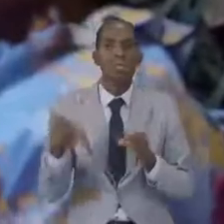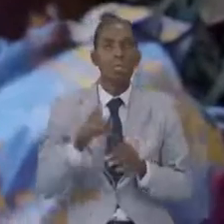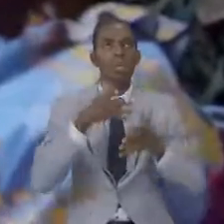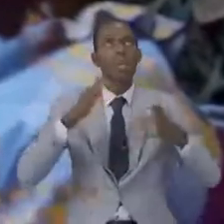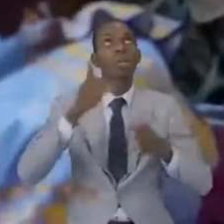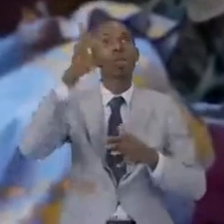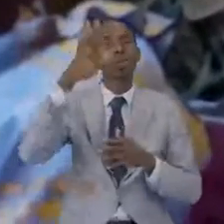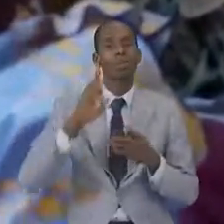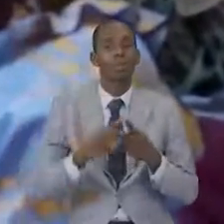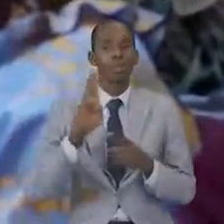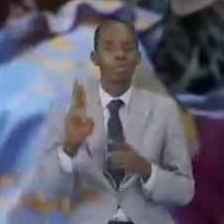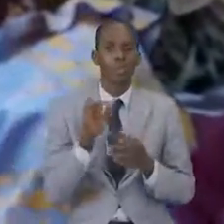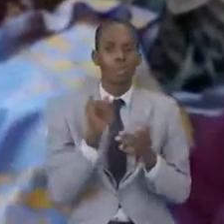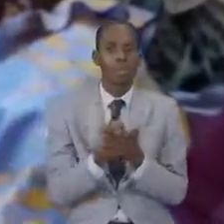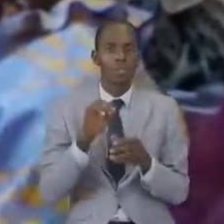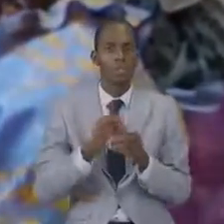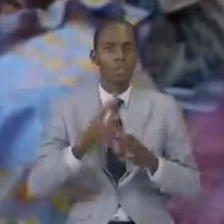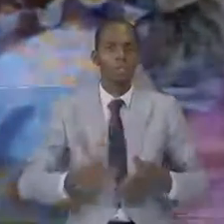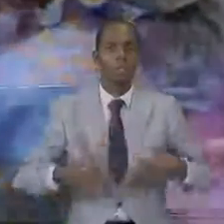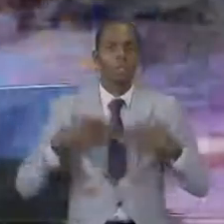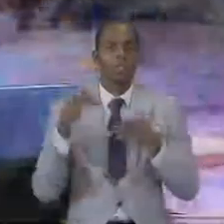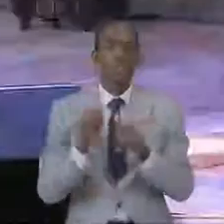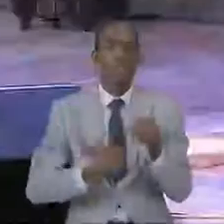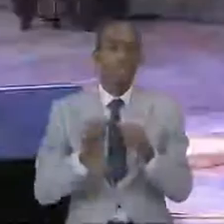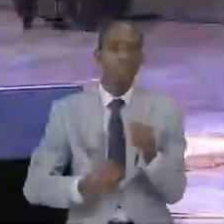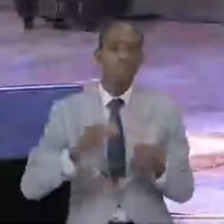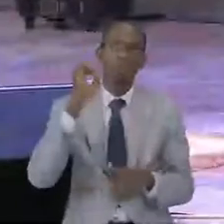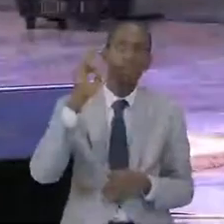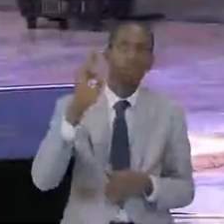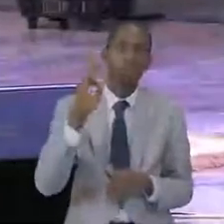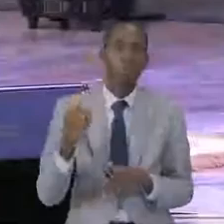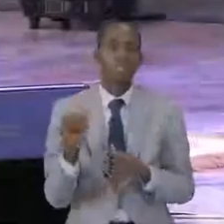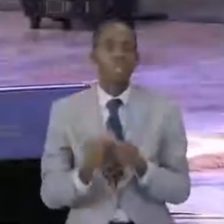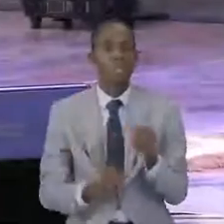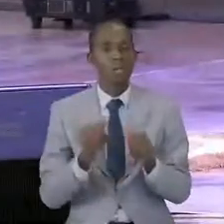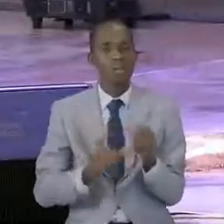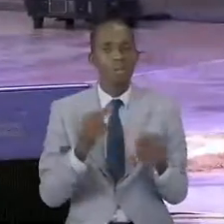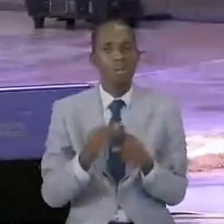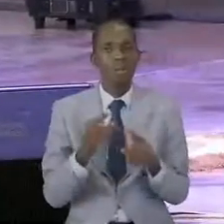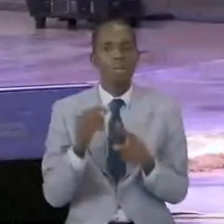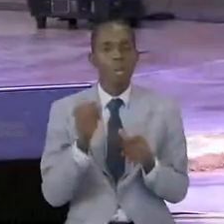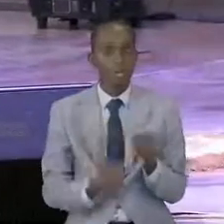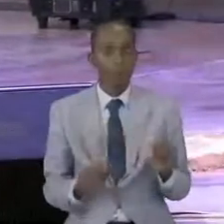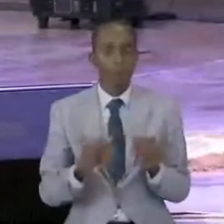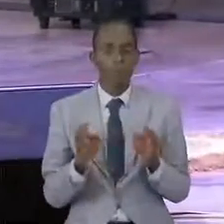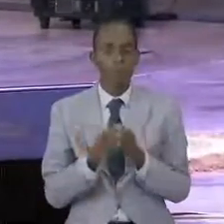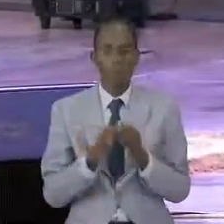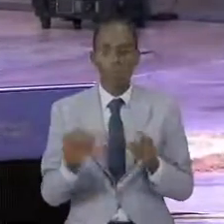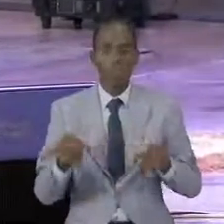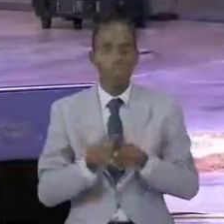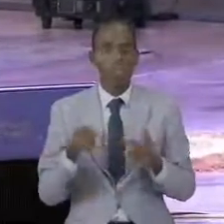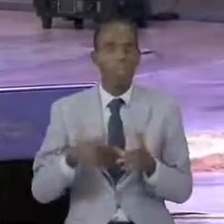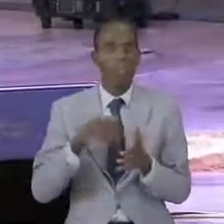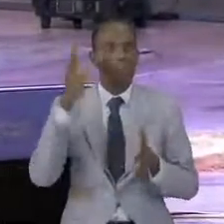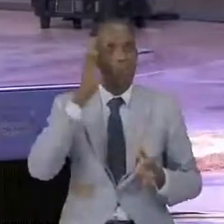Dieu d'utiliser tout cela dans votre vie d'utiliser tout message toute prédication tout tout rassemblement comme